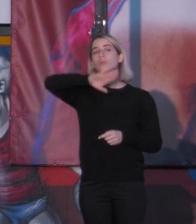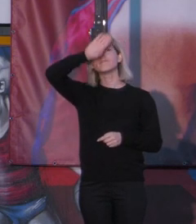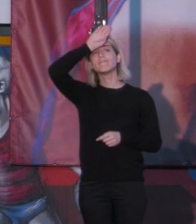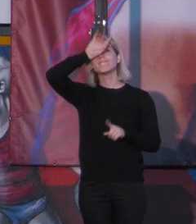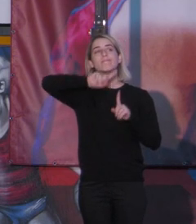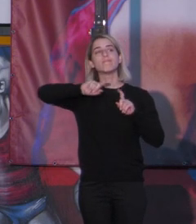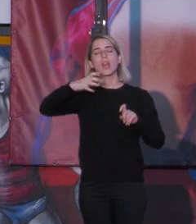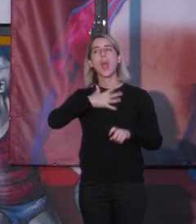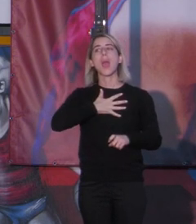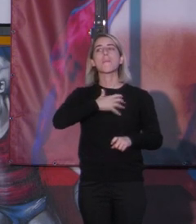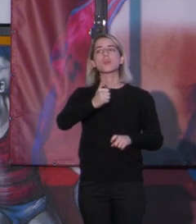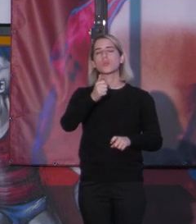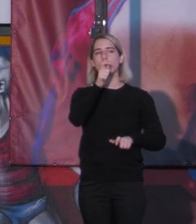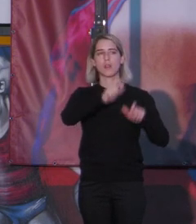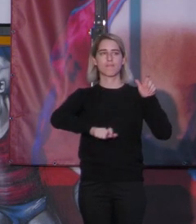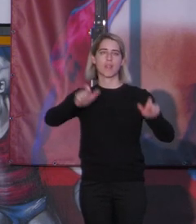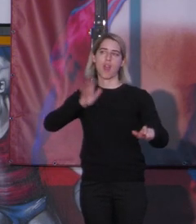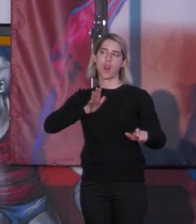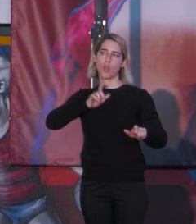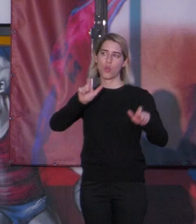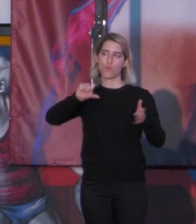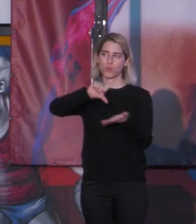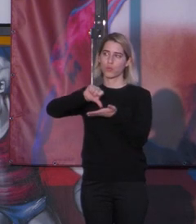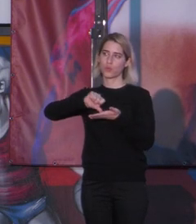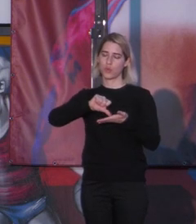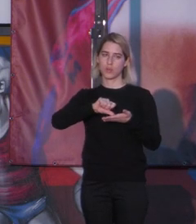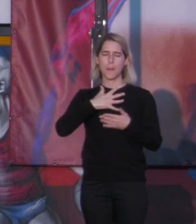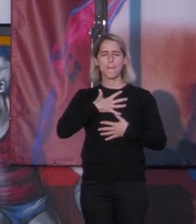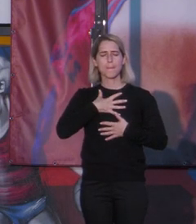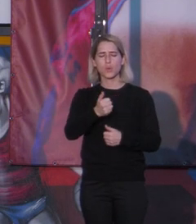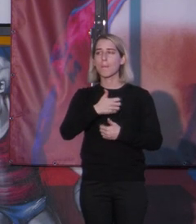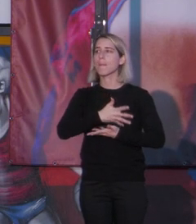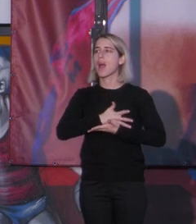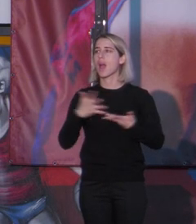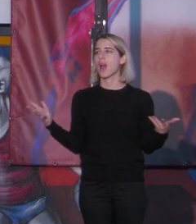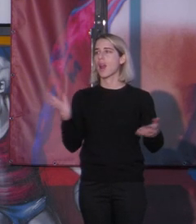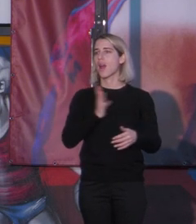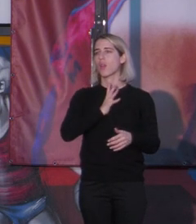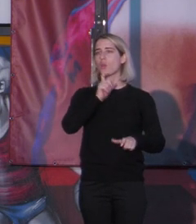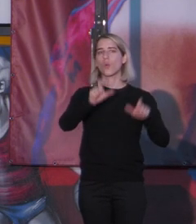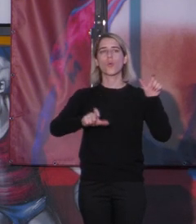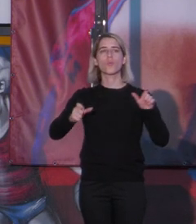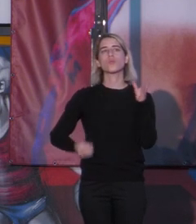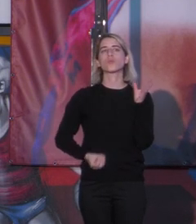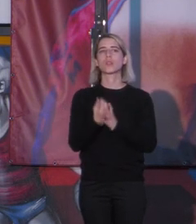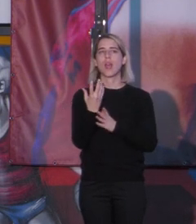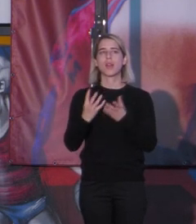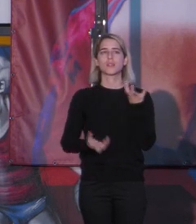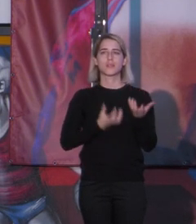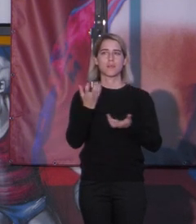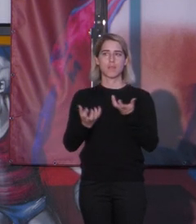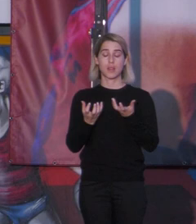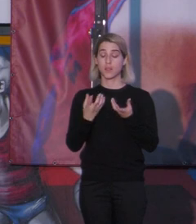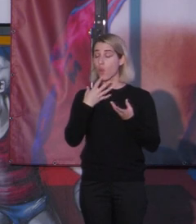Έχω εμπιστοσύνη στους ανθρώπους αυτής της πόλης. Έχω μεγάλη εμπιστοσύνη στους ανθρώπους της Νέας Σμύρνης. Γιατί το τρένο της ανάπτυξης και της